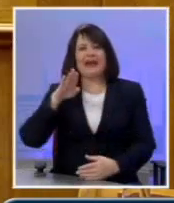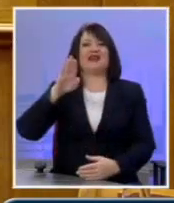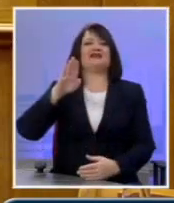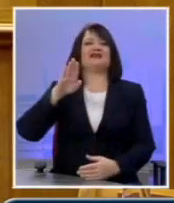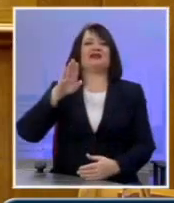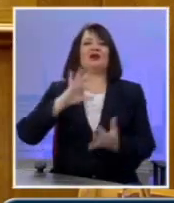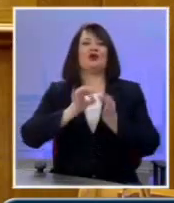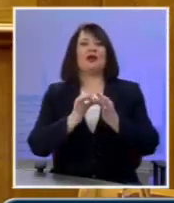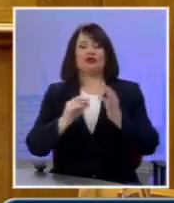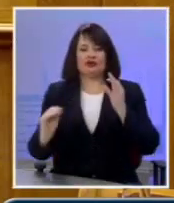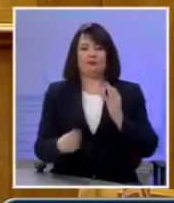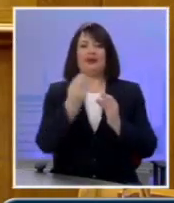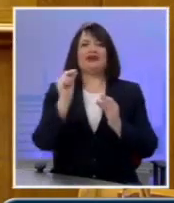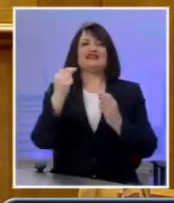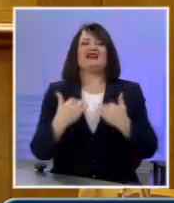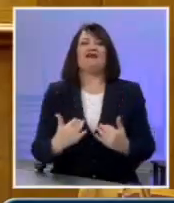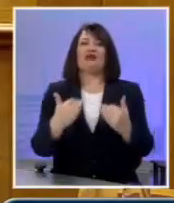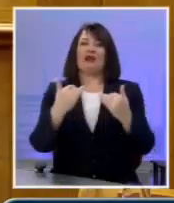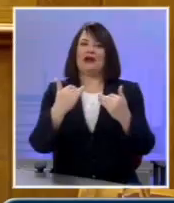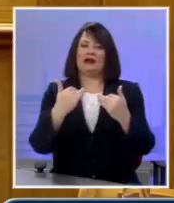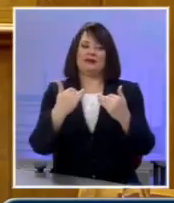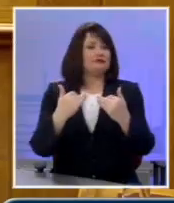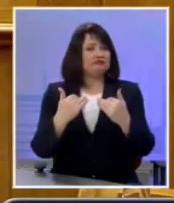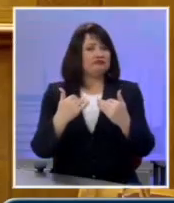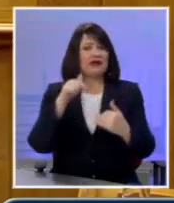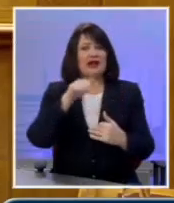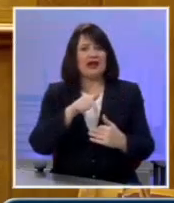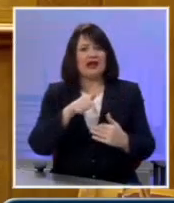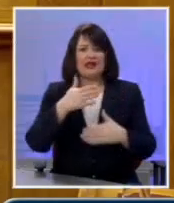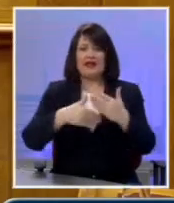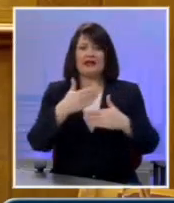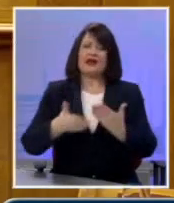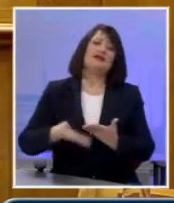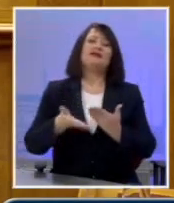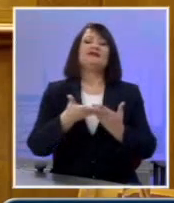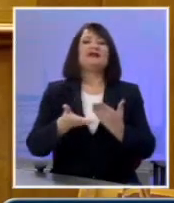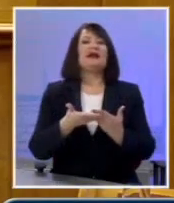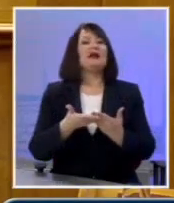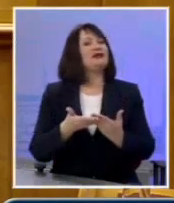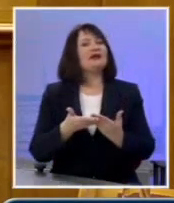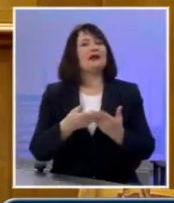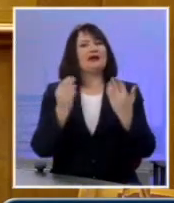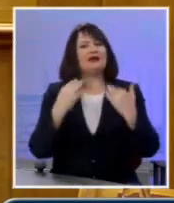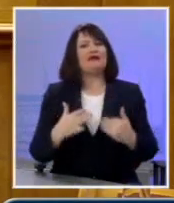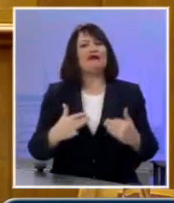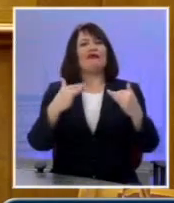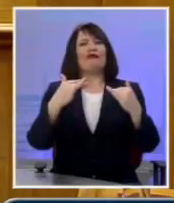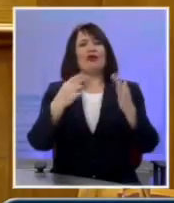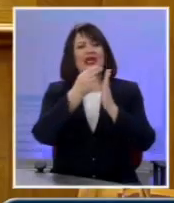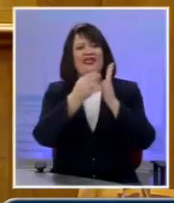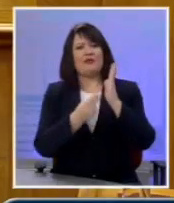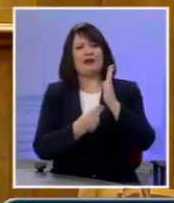Κοινοβούλιο, αλλά να υποβοηθά αυτή τη διαδικασία αναπαράγοντας και μέσα στη Βουλή και έξω από τη Βουλή την